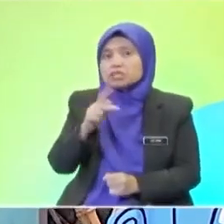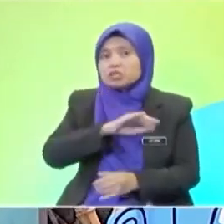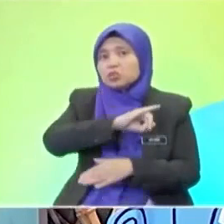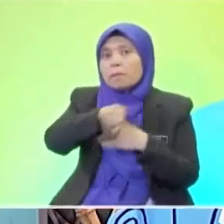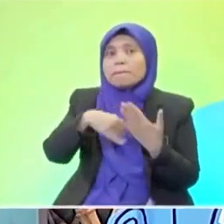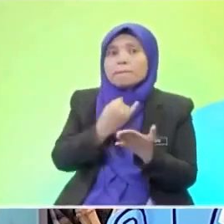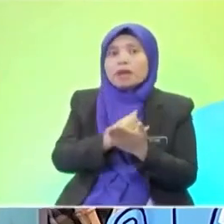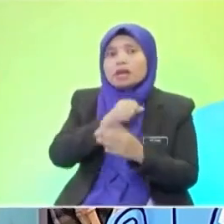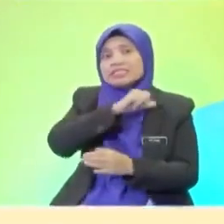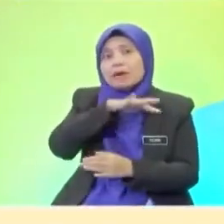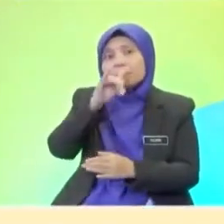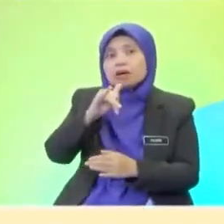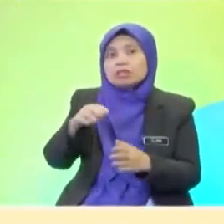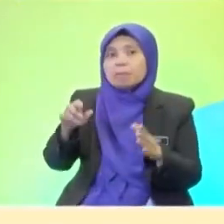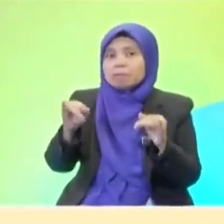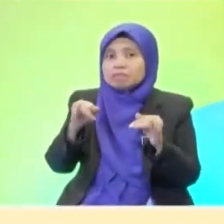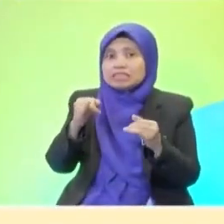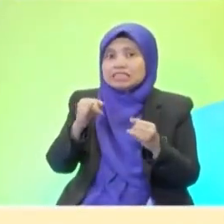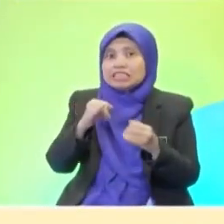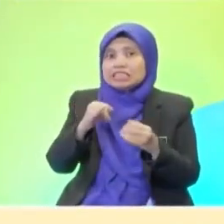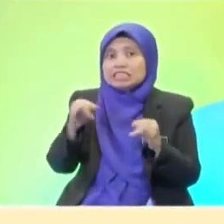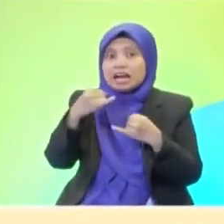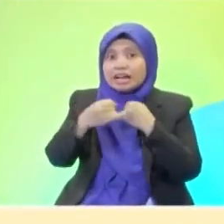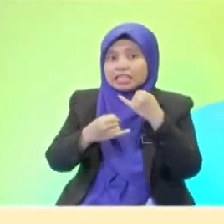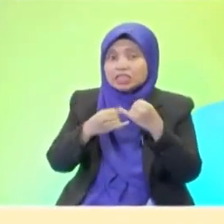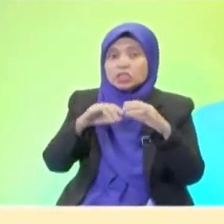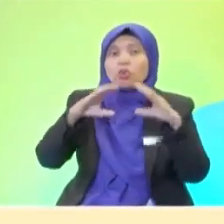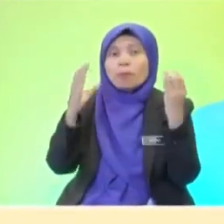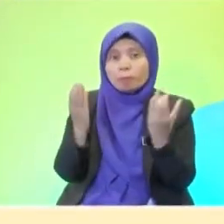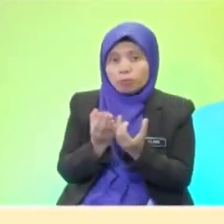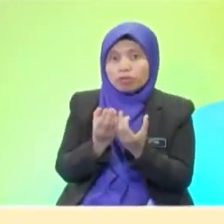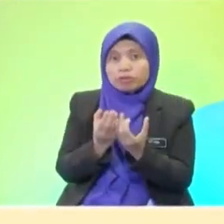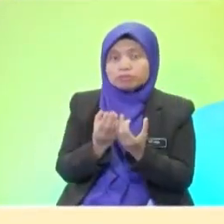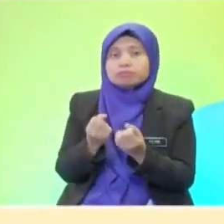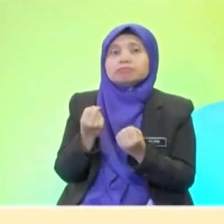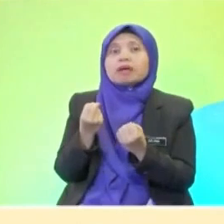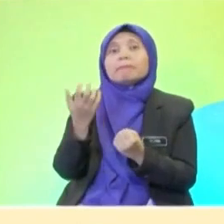berjaya dikumpulkan Berapakah jumlah sampah yang berjaya dikumpulkan